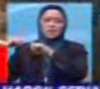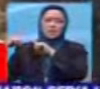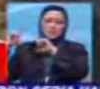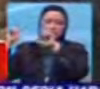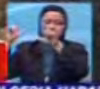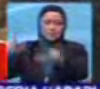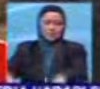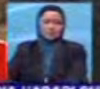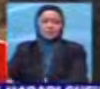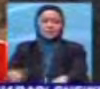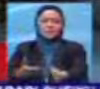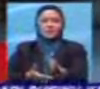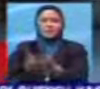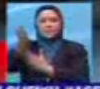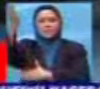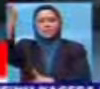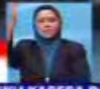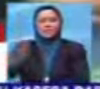selamanya.